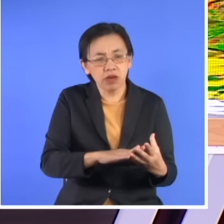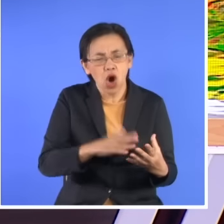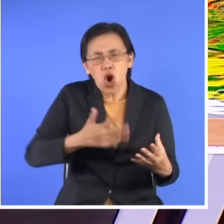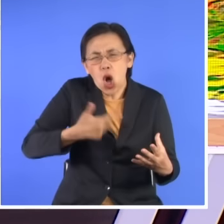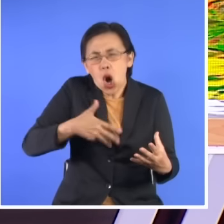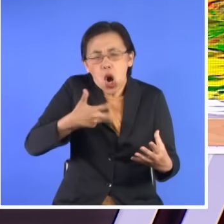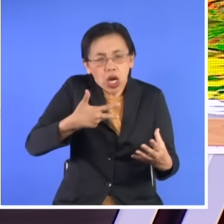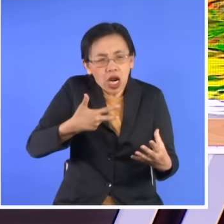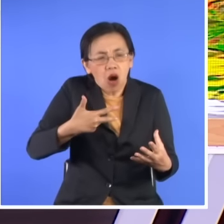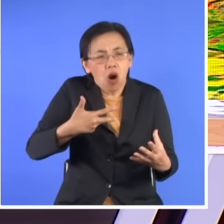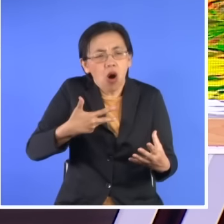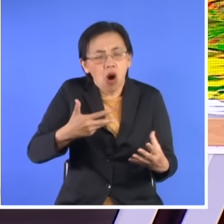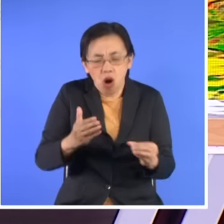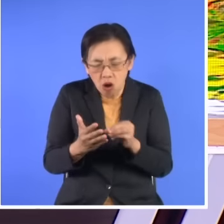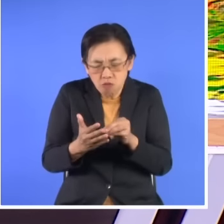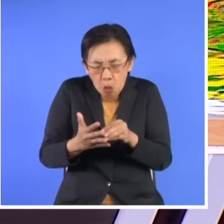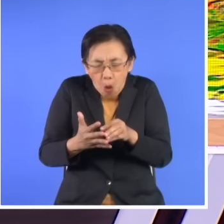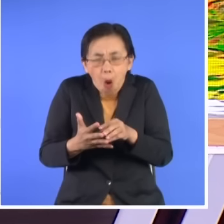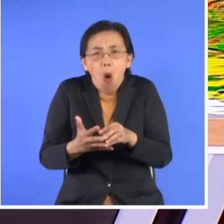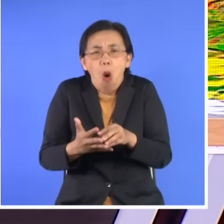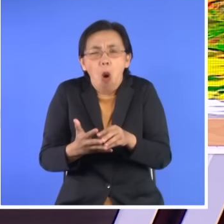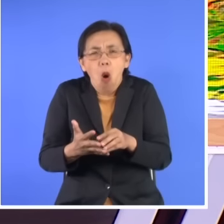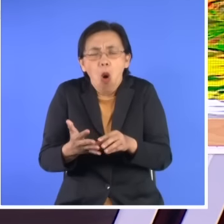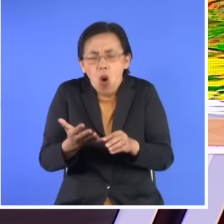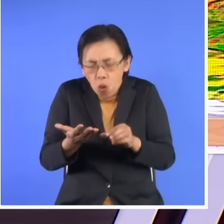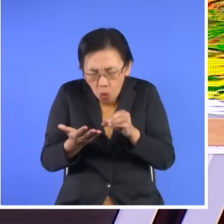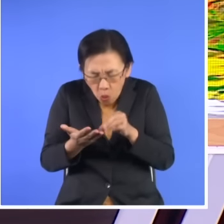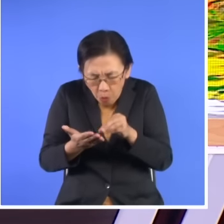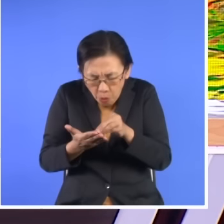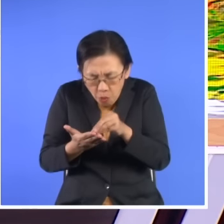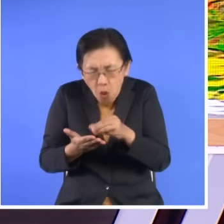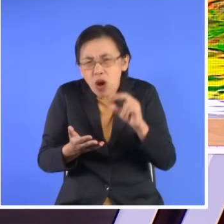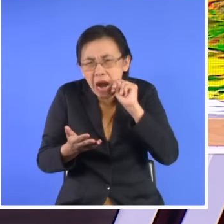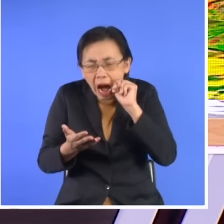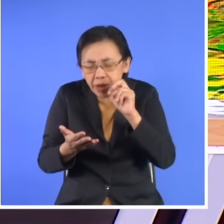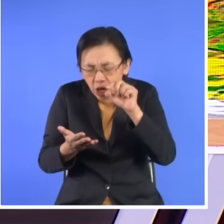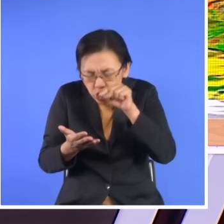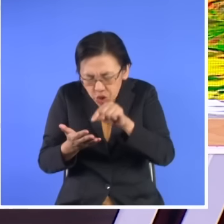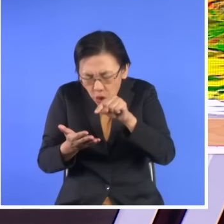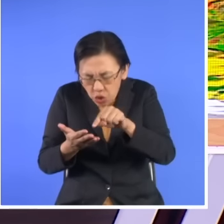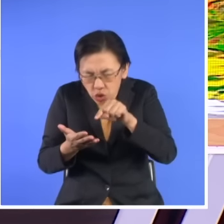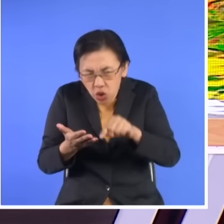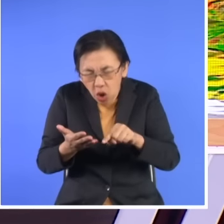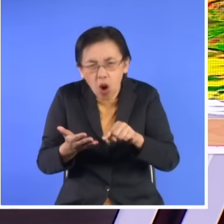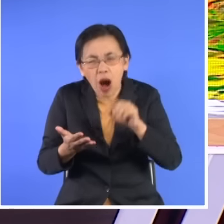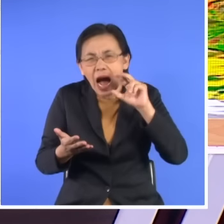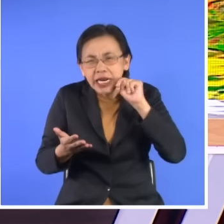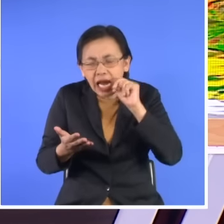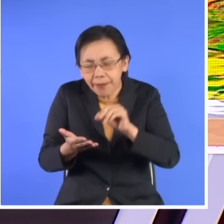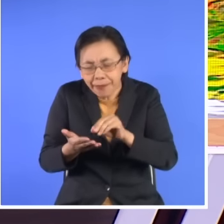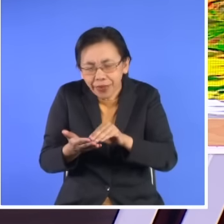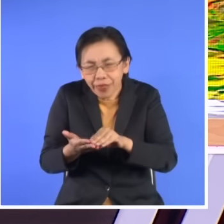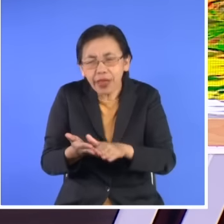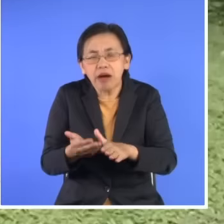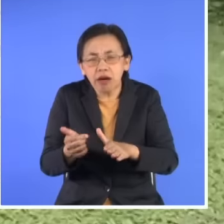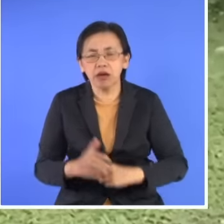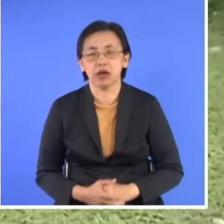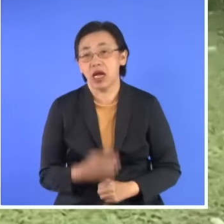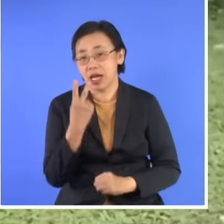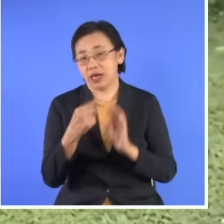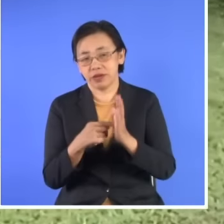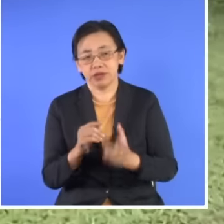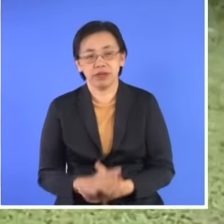ค่ะมือนี่พองเลยนะมือนี่พองเป็นตุ่มเป็นน้ำเลยต้องไปเจาะน้ำเจาะไอ้ตุ่มออกนี่ตั้งหลายครั้งว่าอย่างงั้นนี่นะครับเอาดูนะ